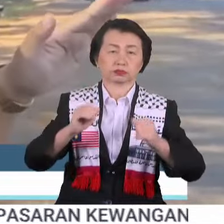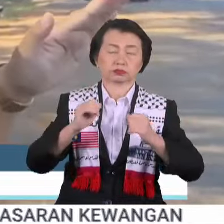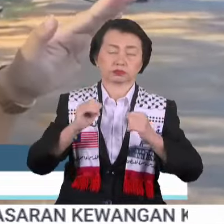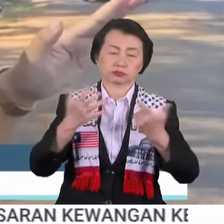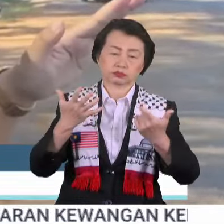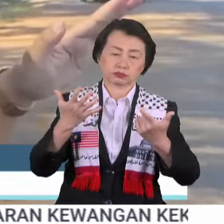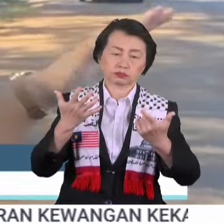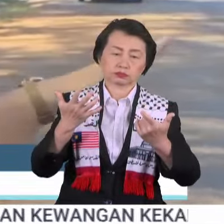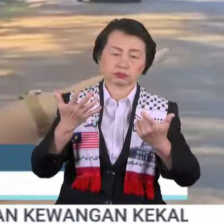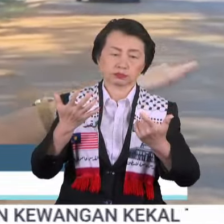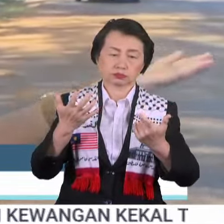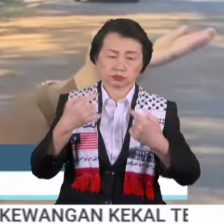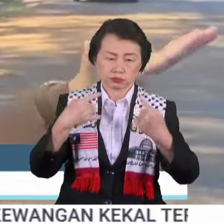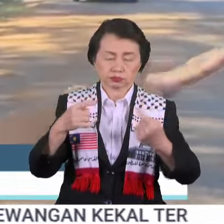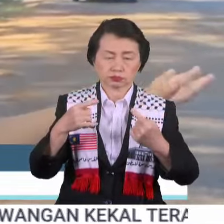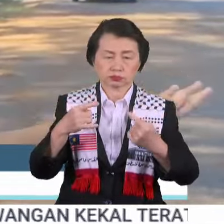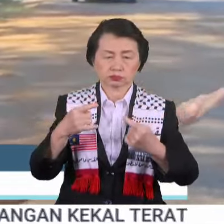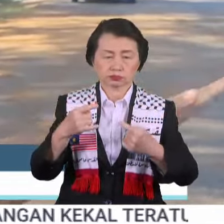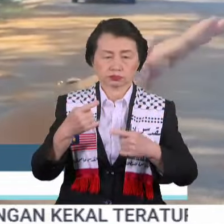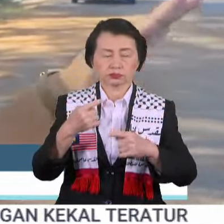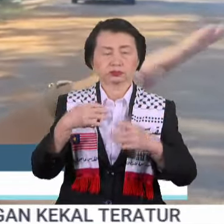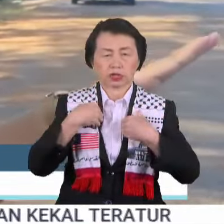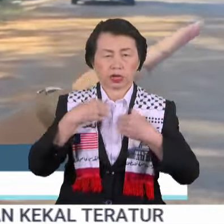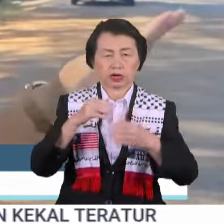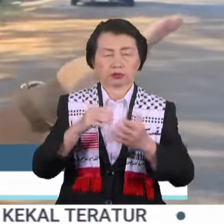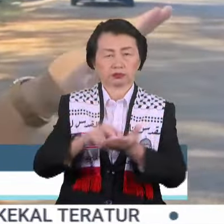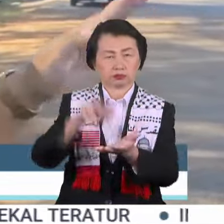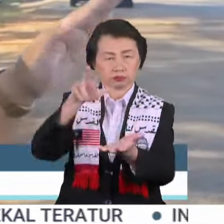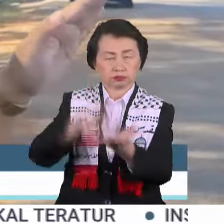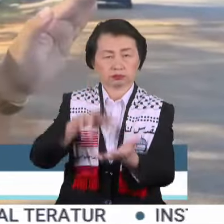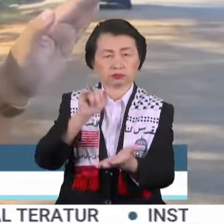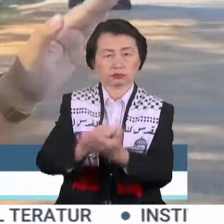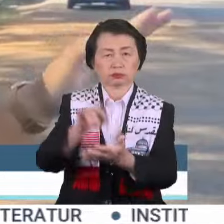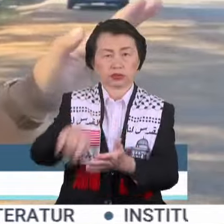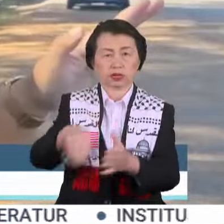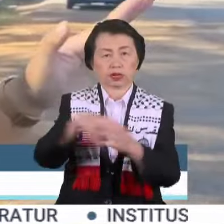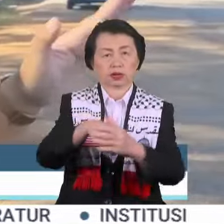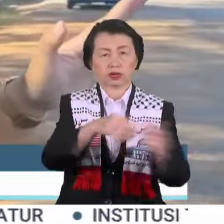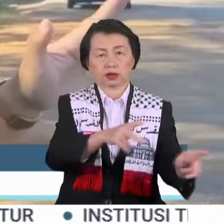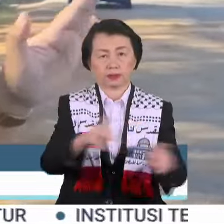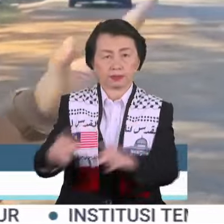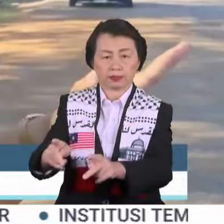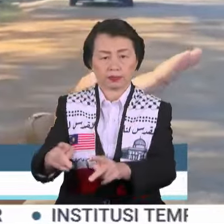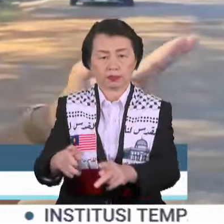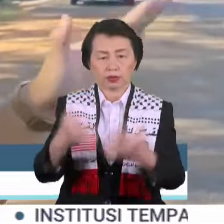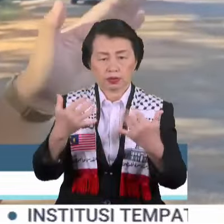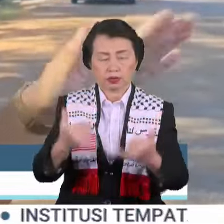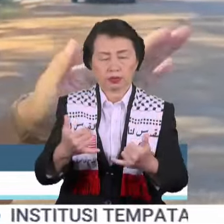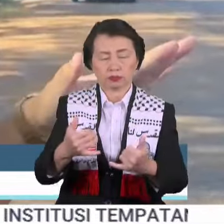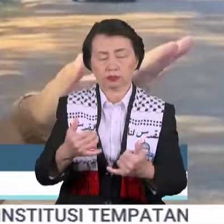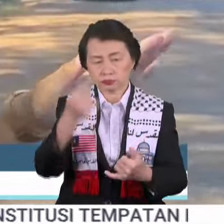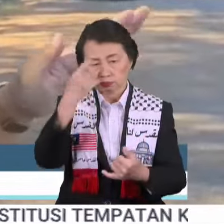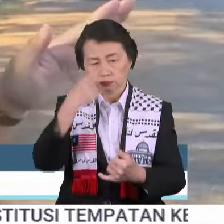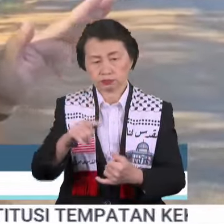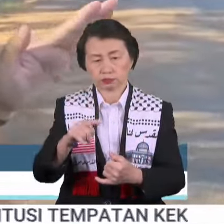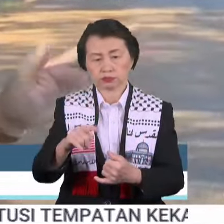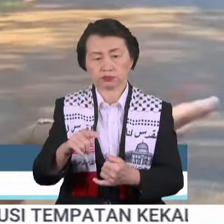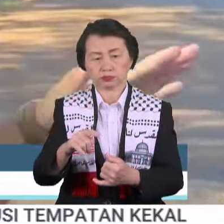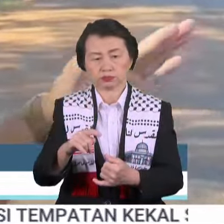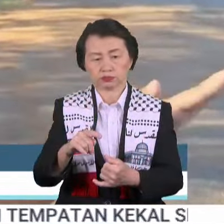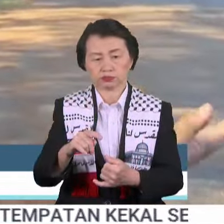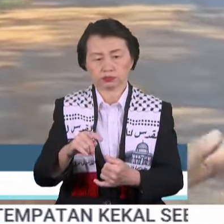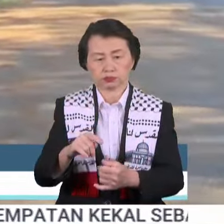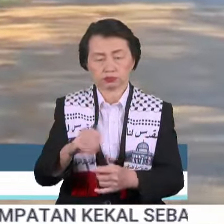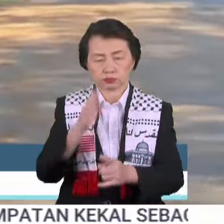dah come out with the plan, so cuma kita tunggu dari pihak atasan untuk